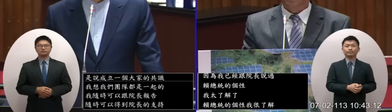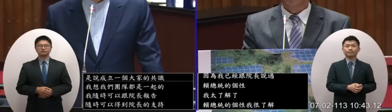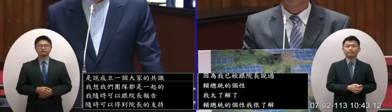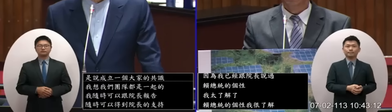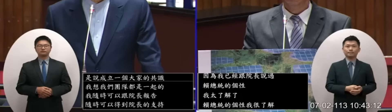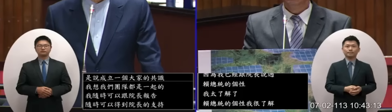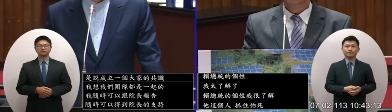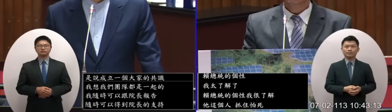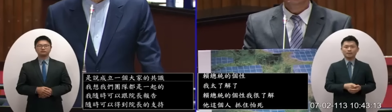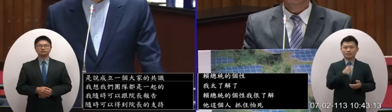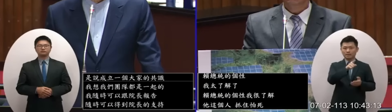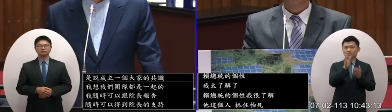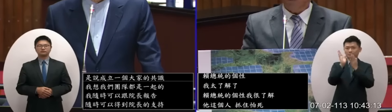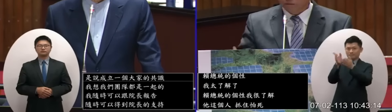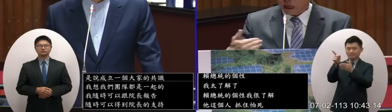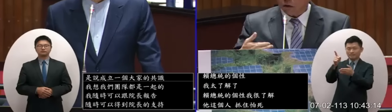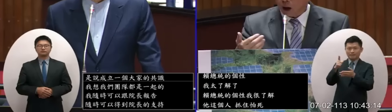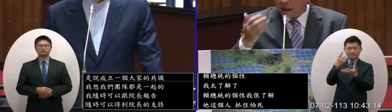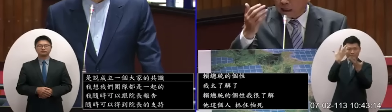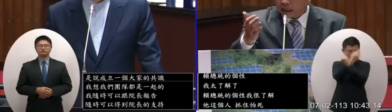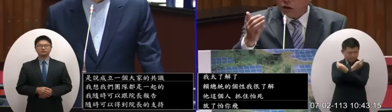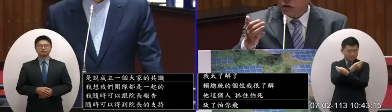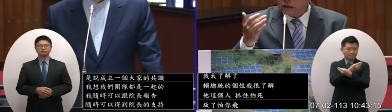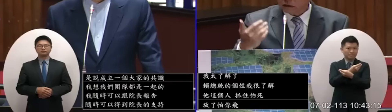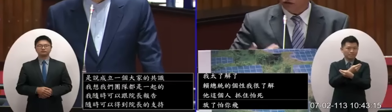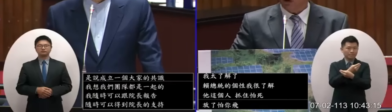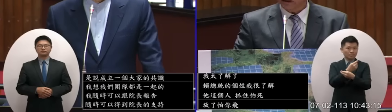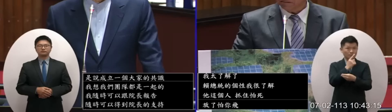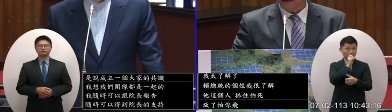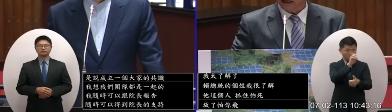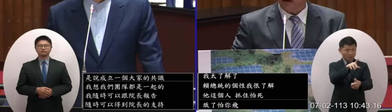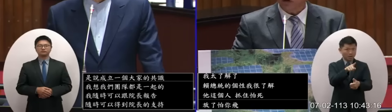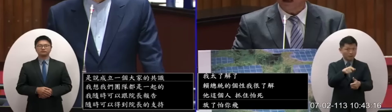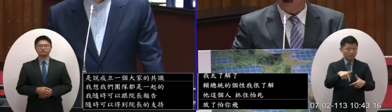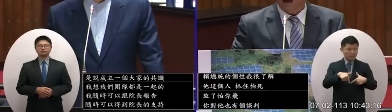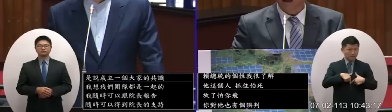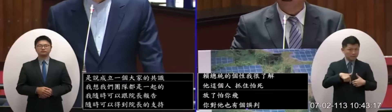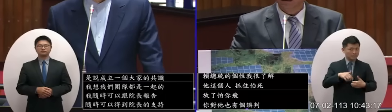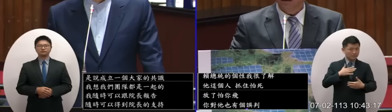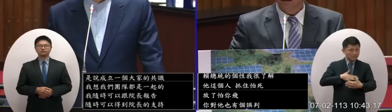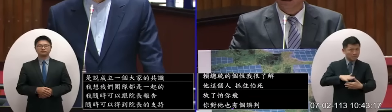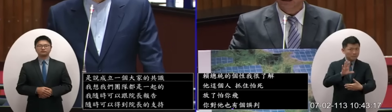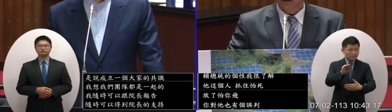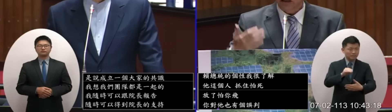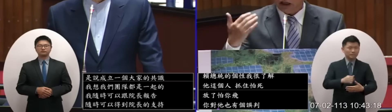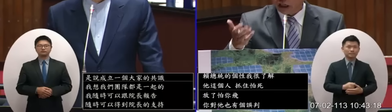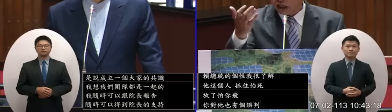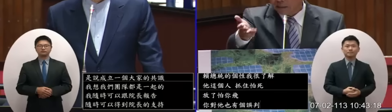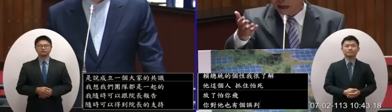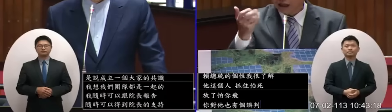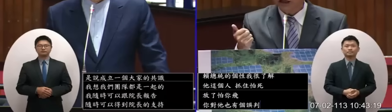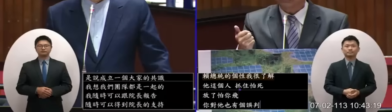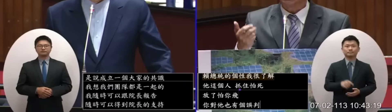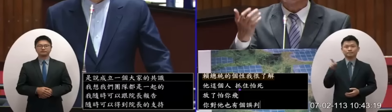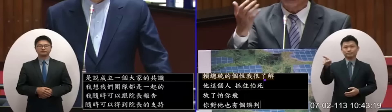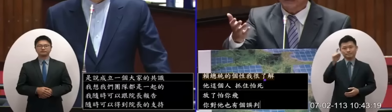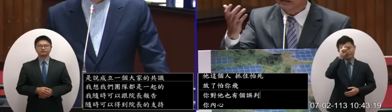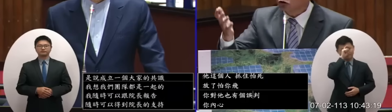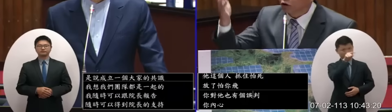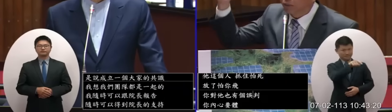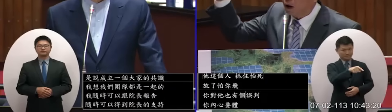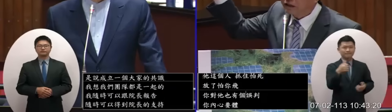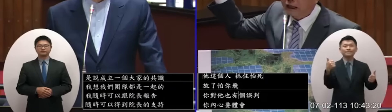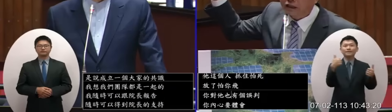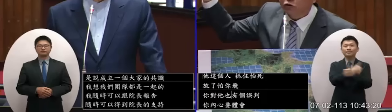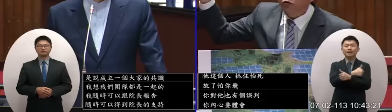判。我唔知影，我安尼甲你讲，你内心爱体会啦。伊希望你就是替伊